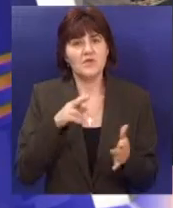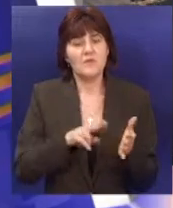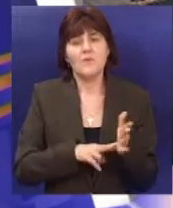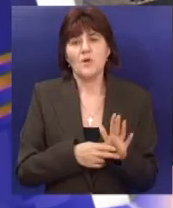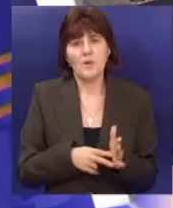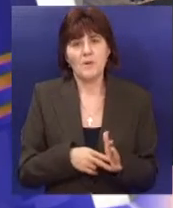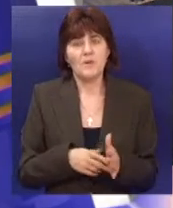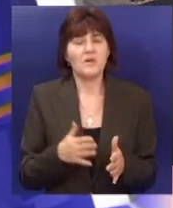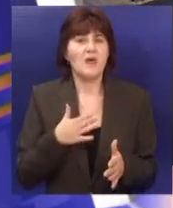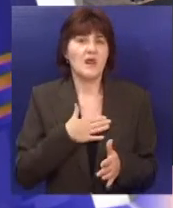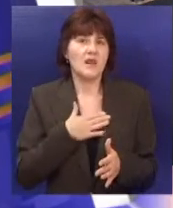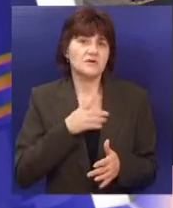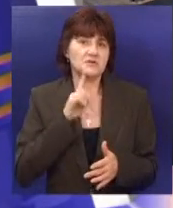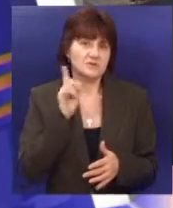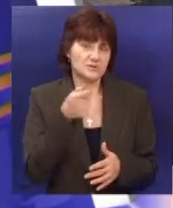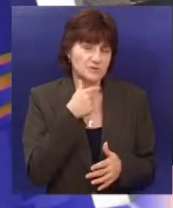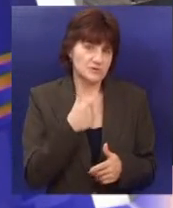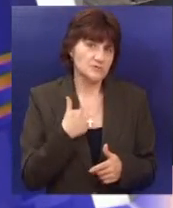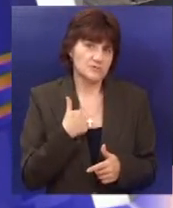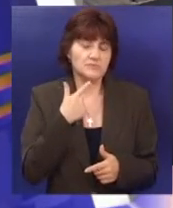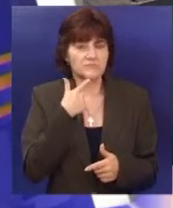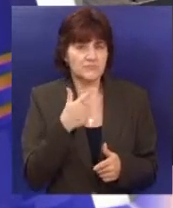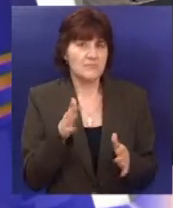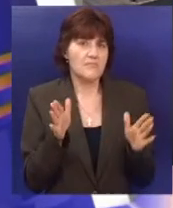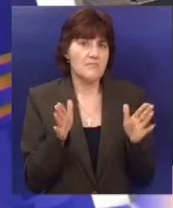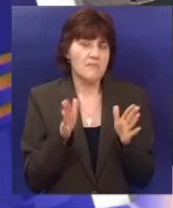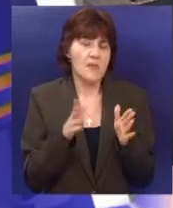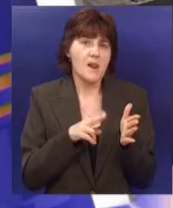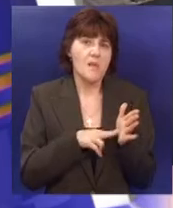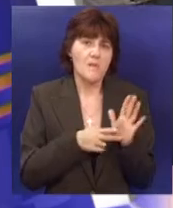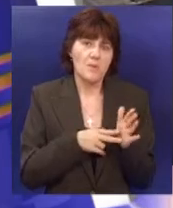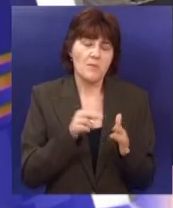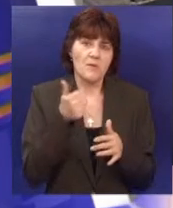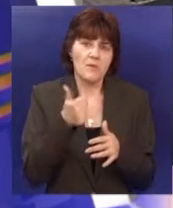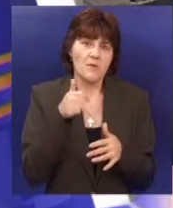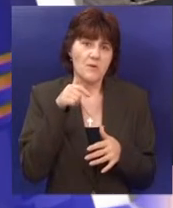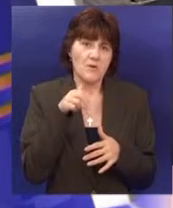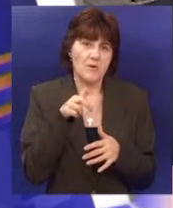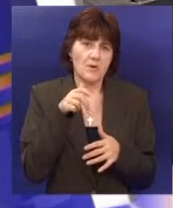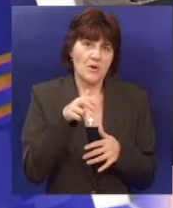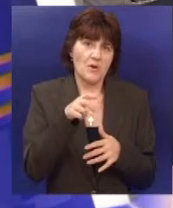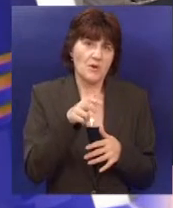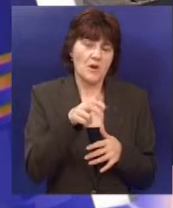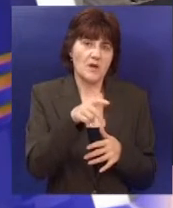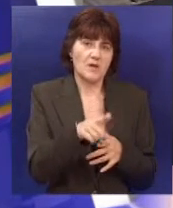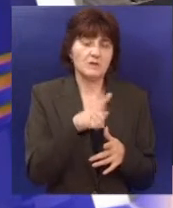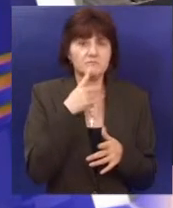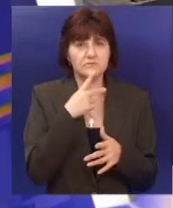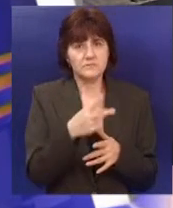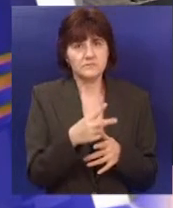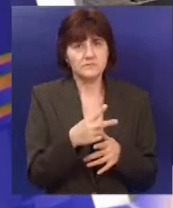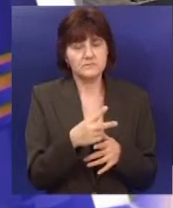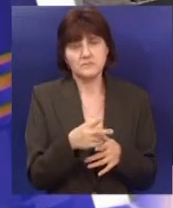za naše stanovnike. I eto, rešili smo još jedan mali problem, korak po korak, mislim da idemo u pravcu